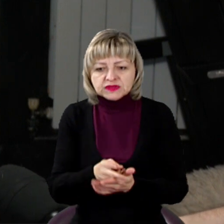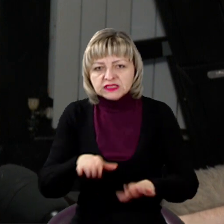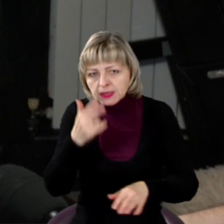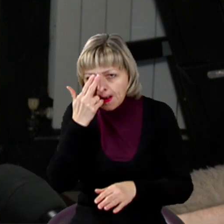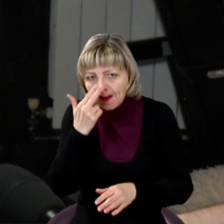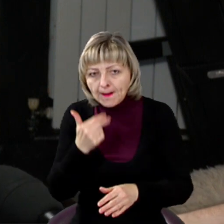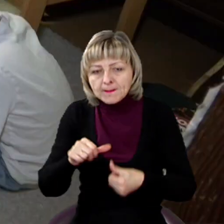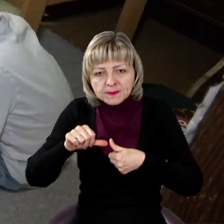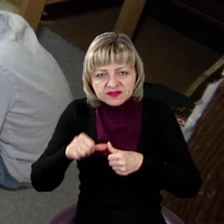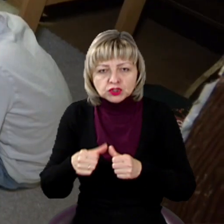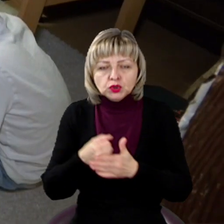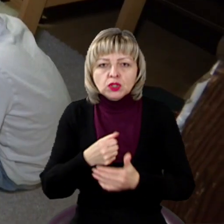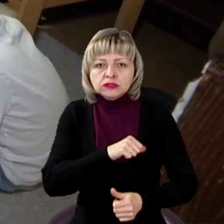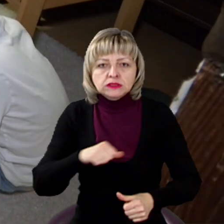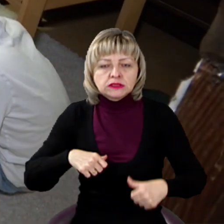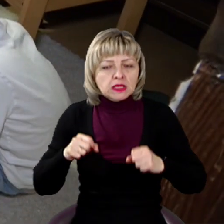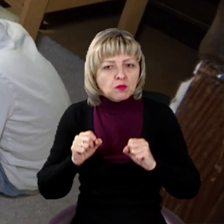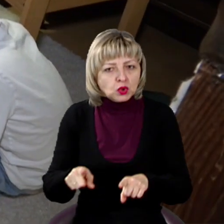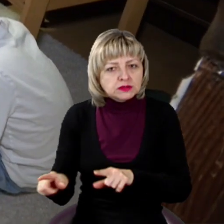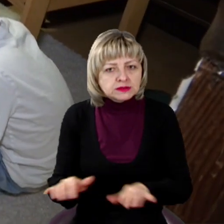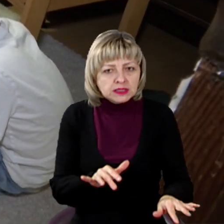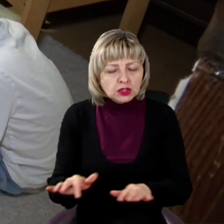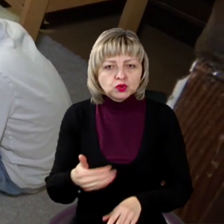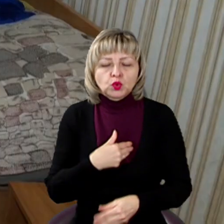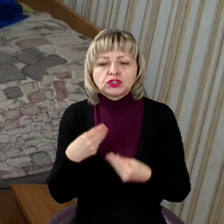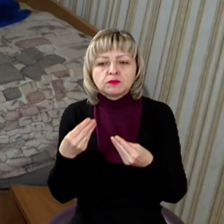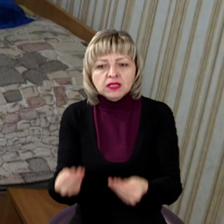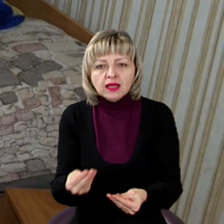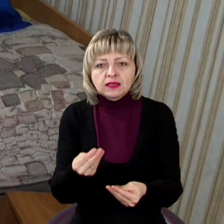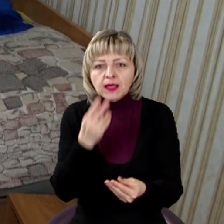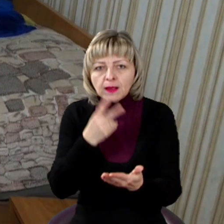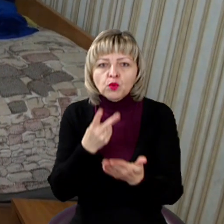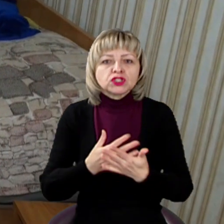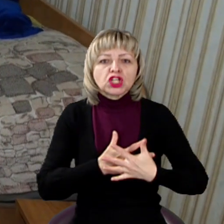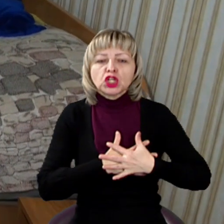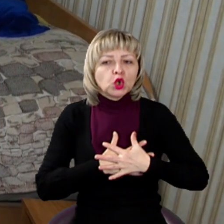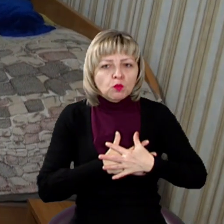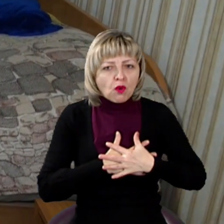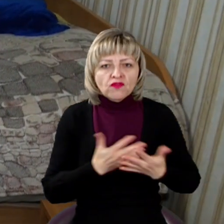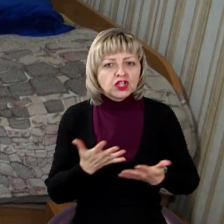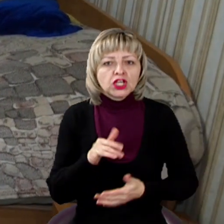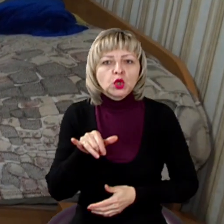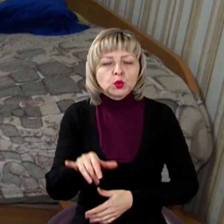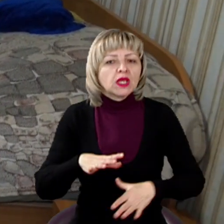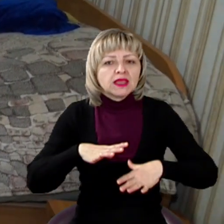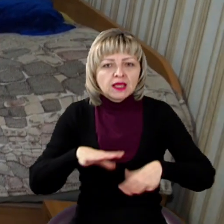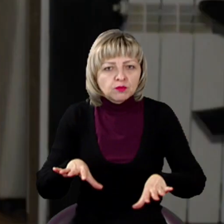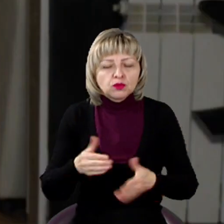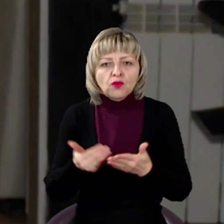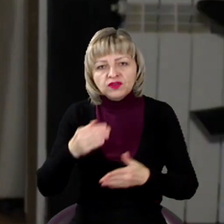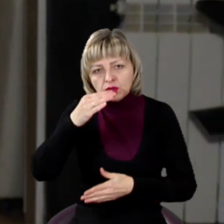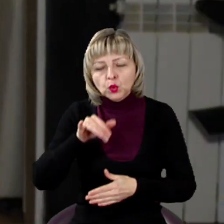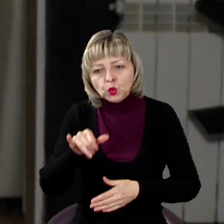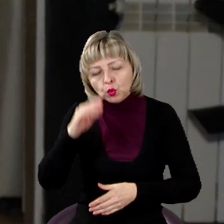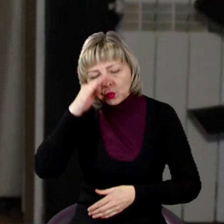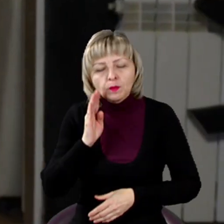до самостійності. Ми хочемо показати і дати їм любов, таку, яку, можливо, не мали вони від батьків.